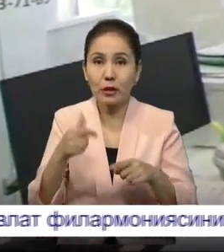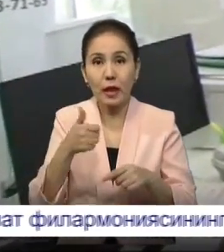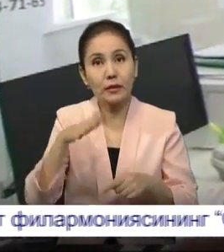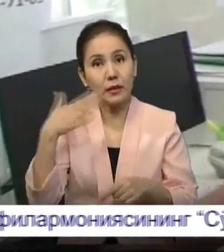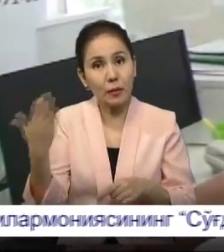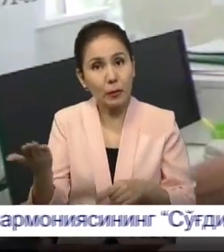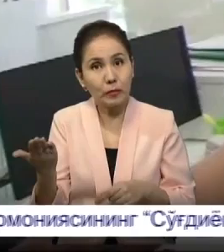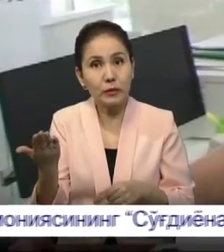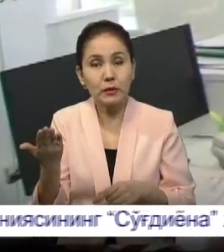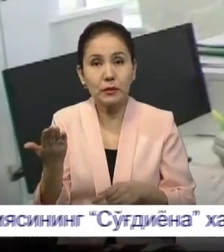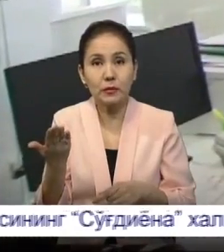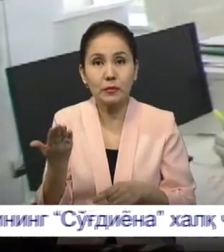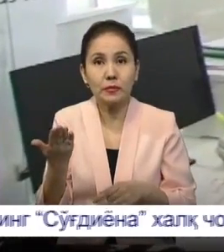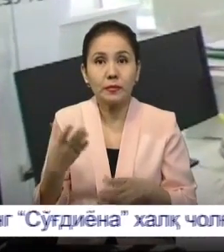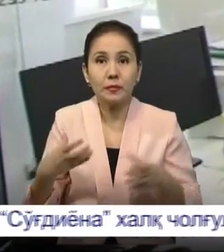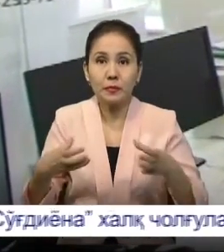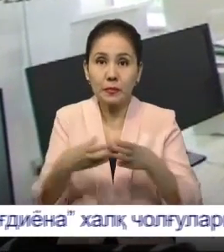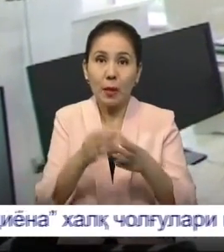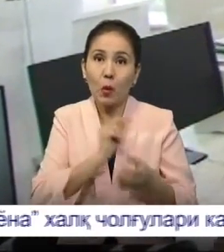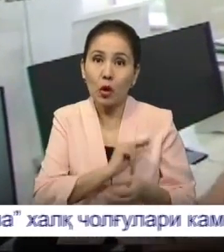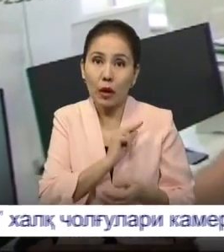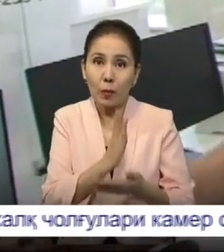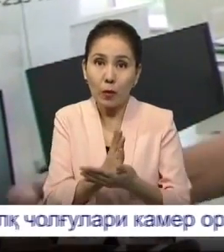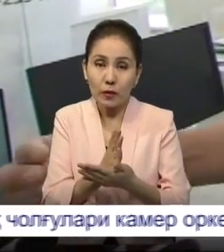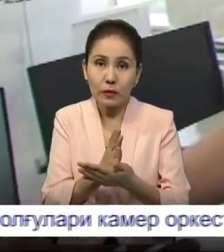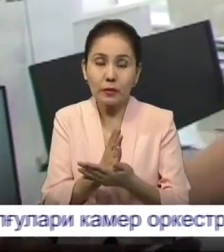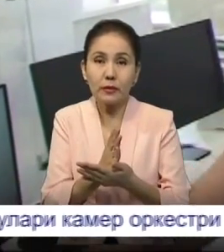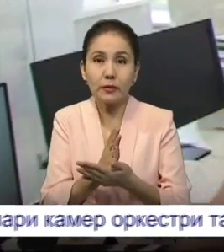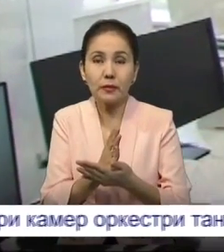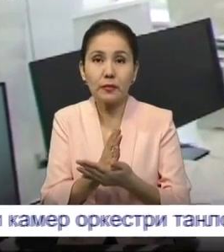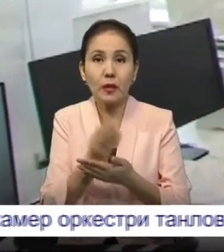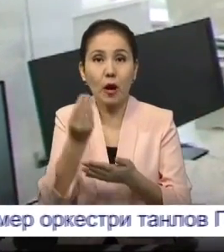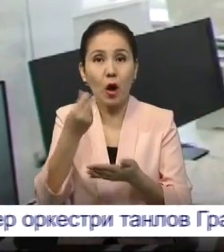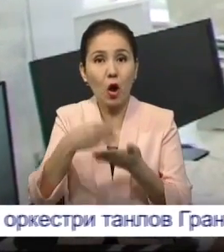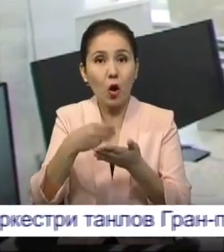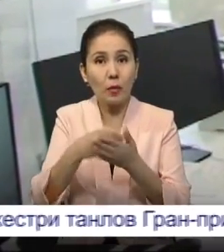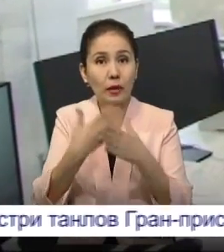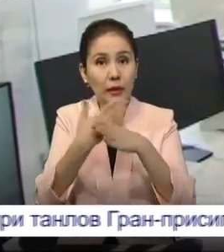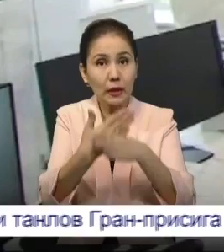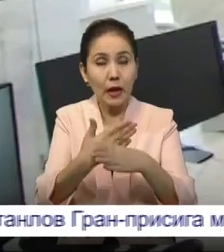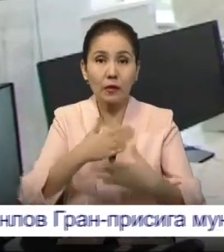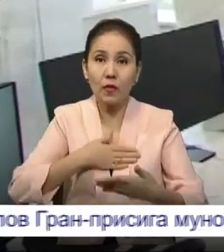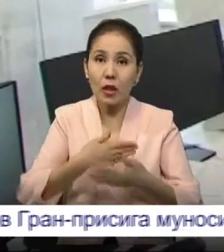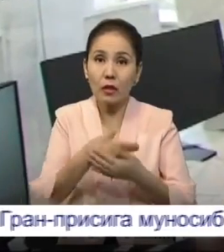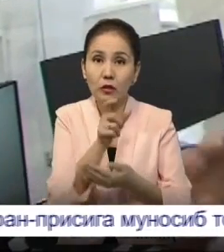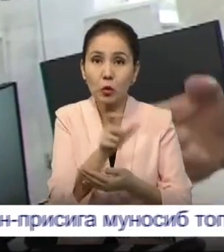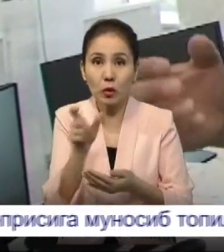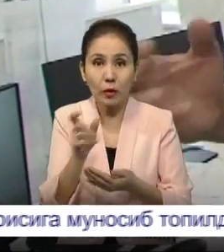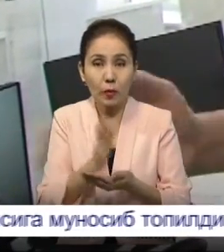tomonlarimiz, endi mana hamkorlar bor, ya'ni homiylar bor, volontyorlar deydi,